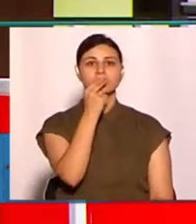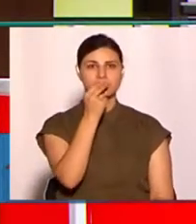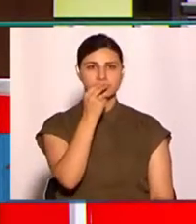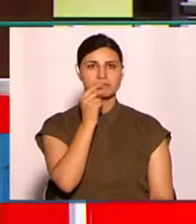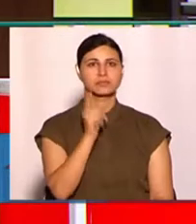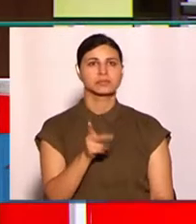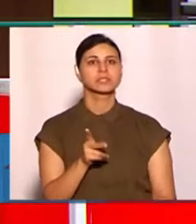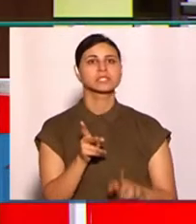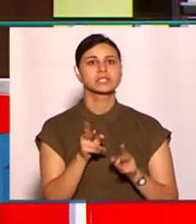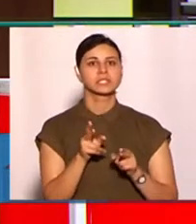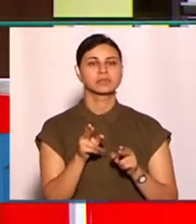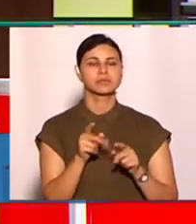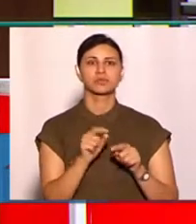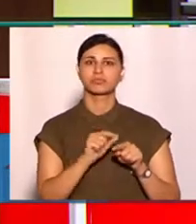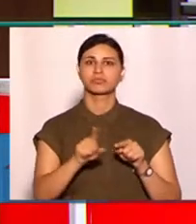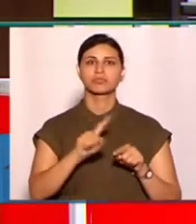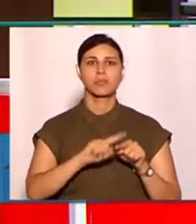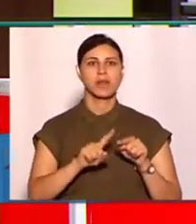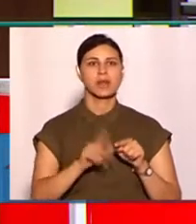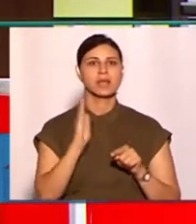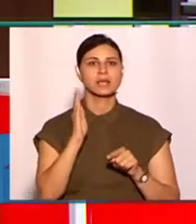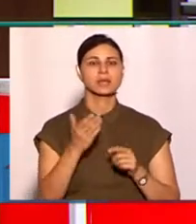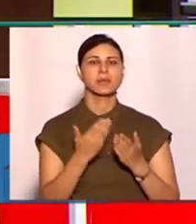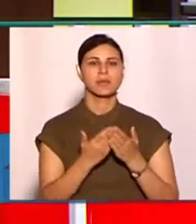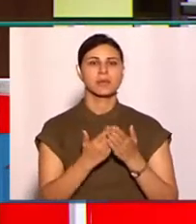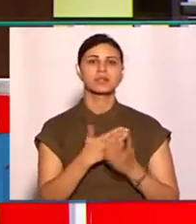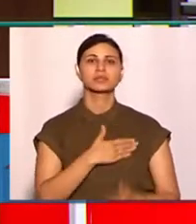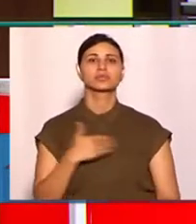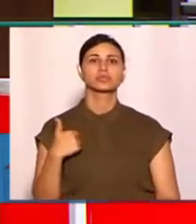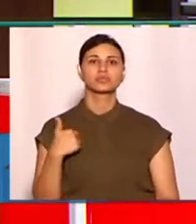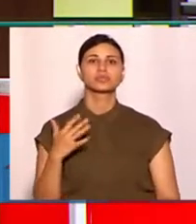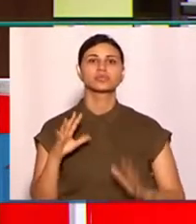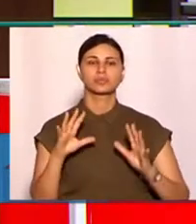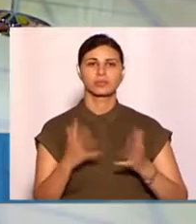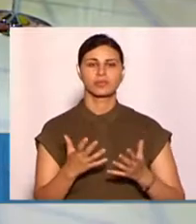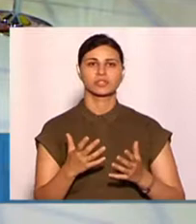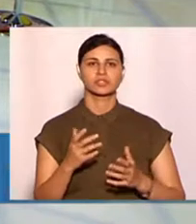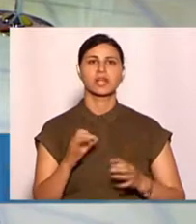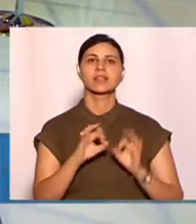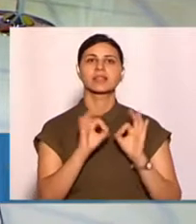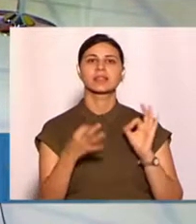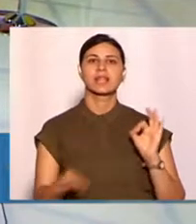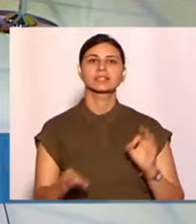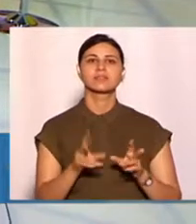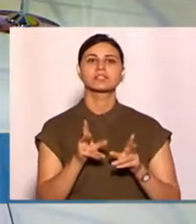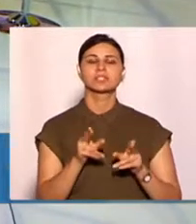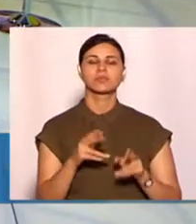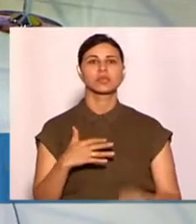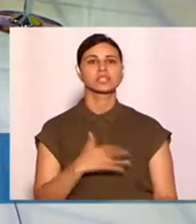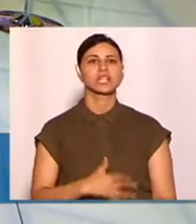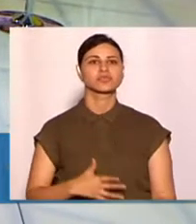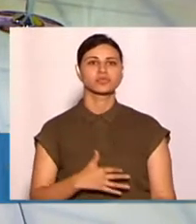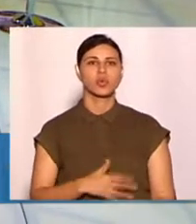სიმსივნური პროცესების სიჩქარეს, განსაკუთრებით სარძევე ჯირკვლის შემთხვევაში, ნაწლავის კიბოს შემთხვევაში, საშლოსნოს